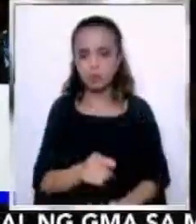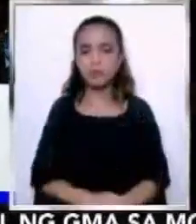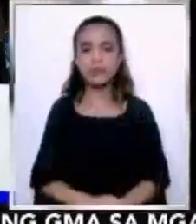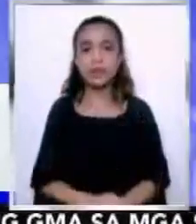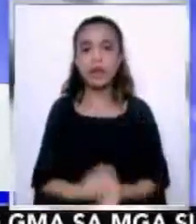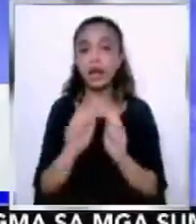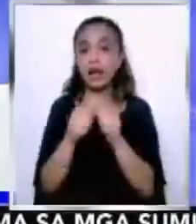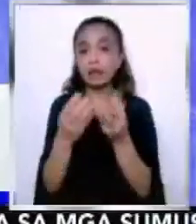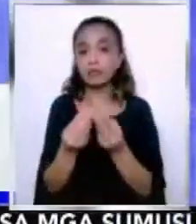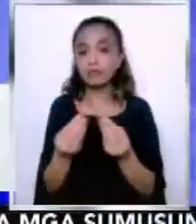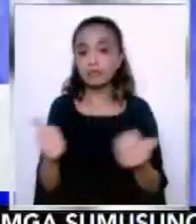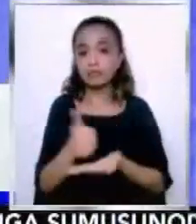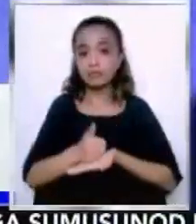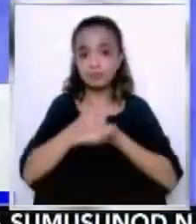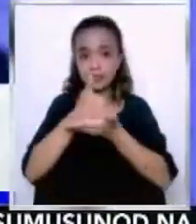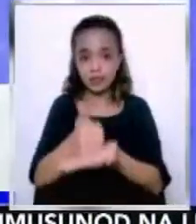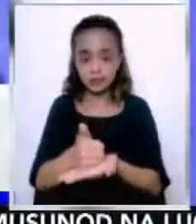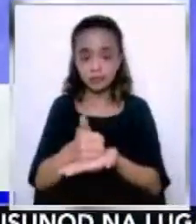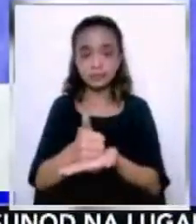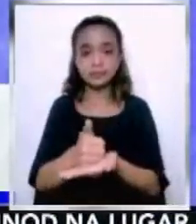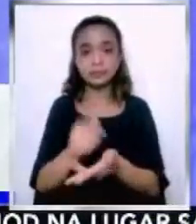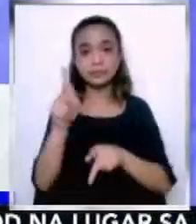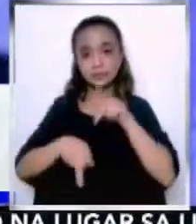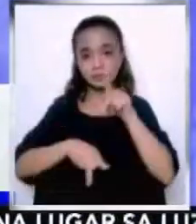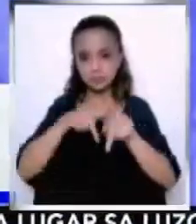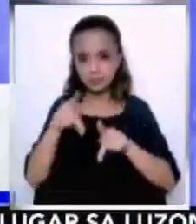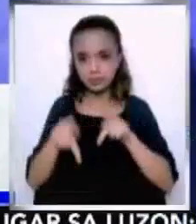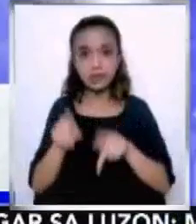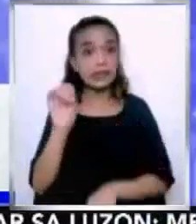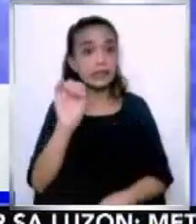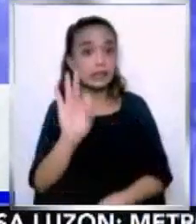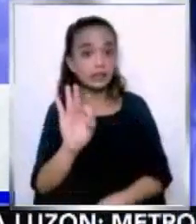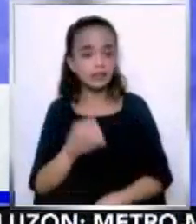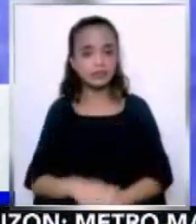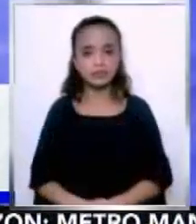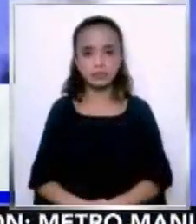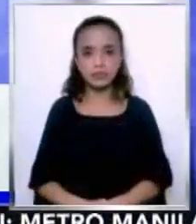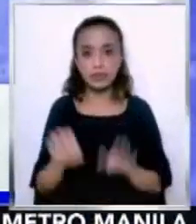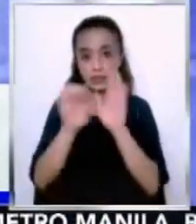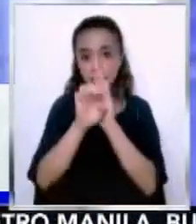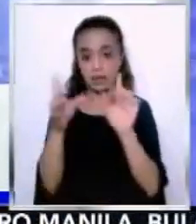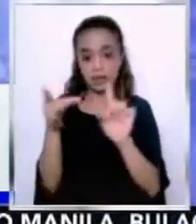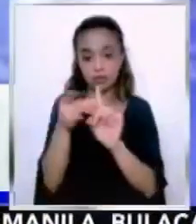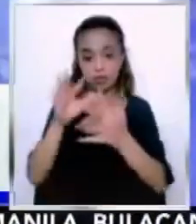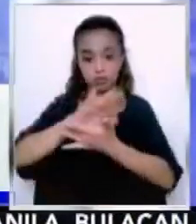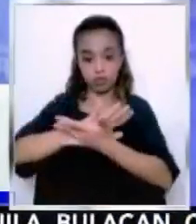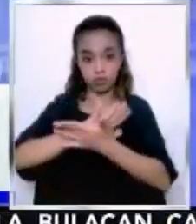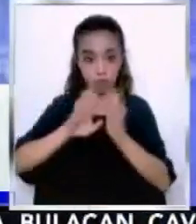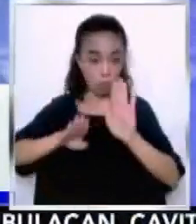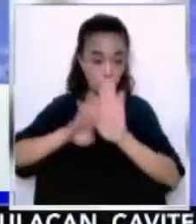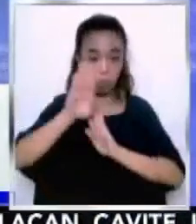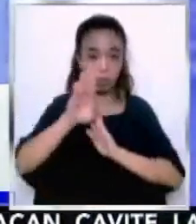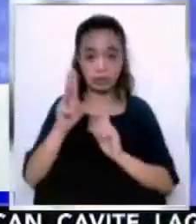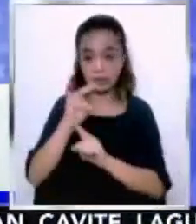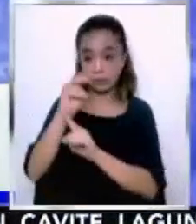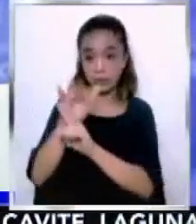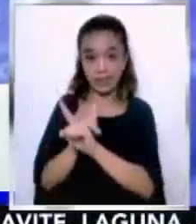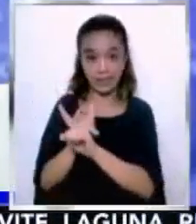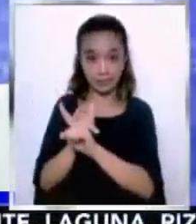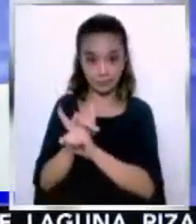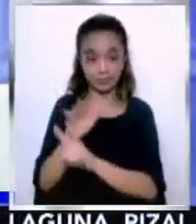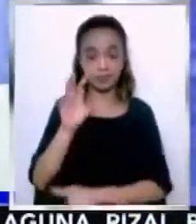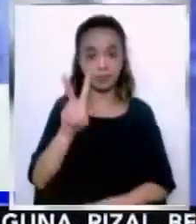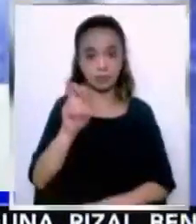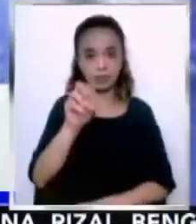mga ordinaryong mamamayan. Sakaling magkaroon naman ng surge ng COVID-19 sa eleksyon, siniguro ni Moreno na nakahanda ang